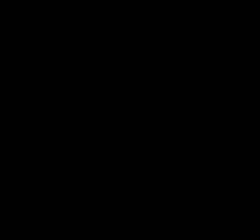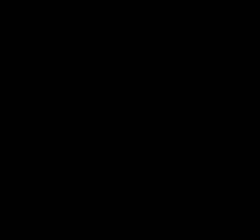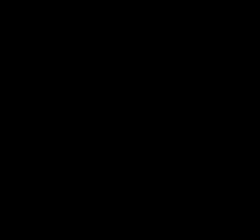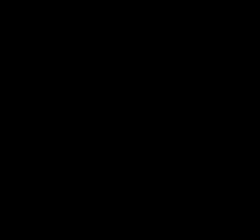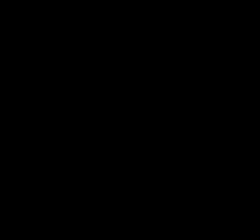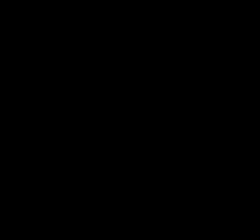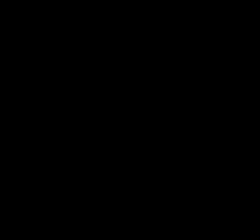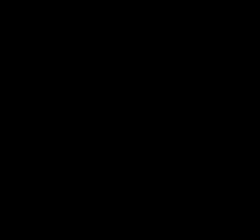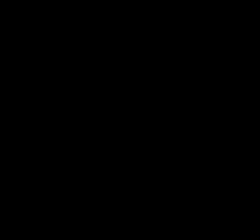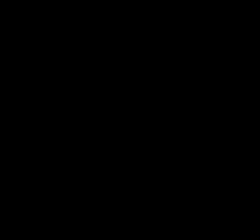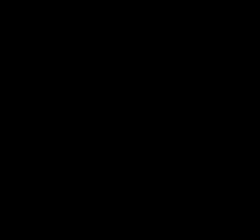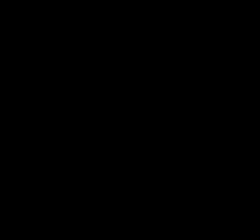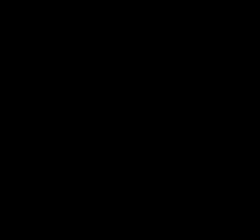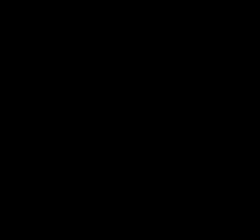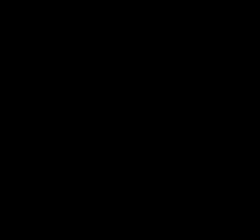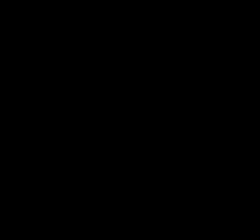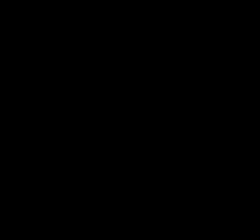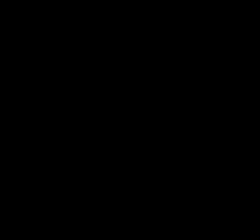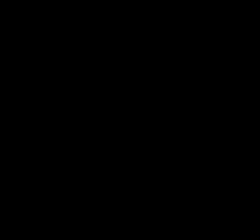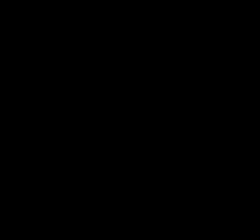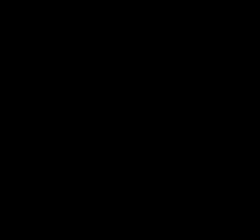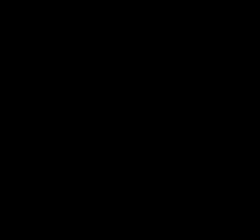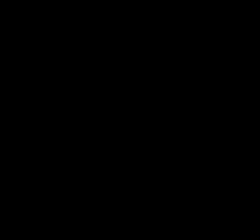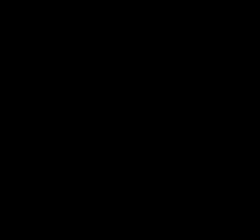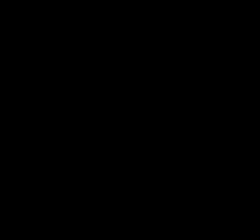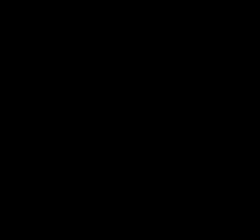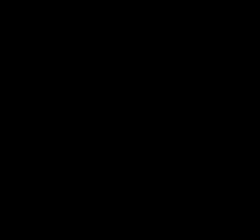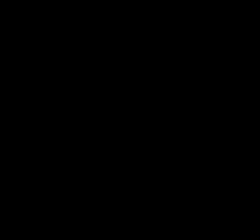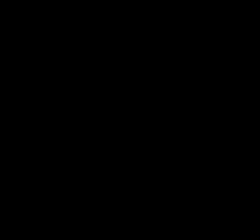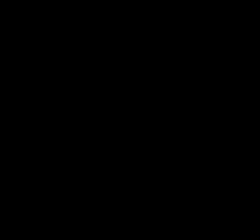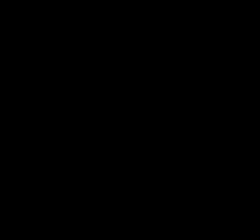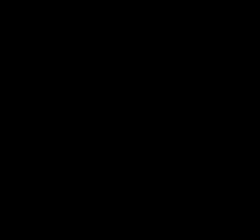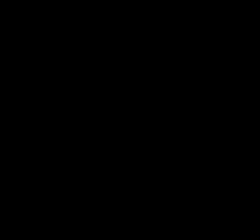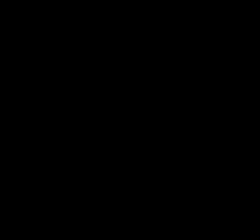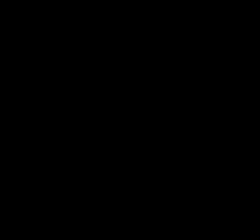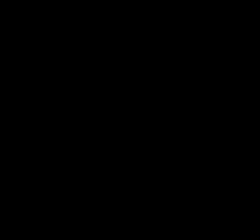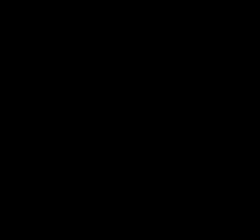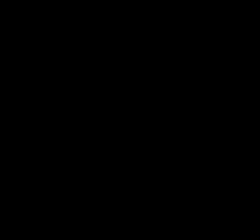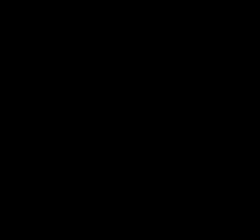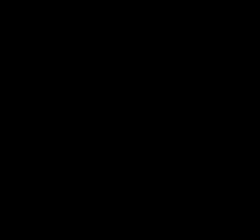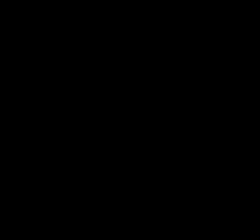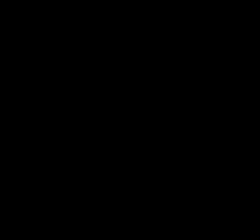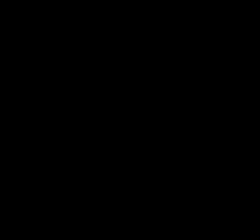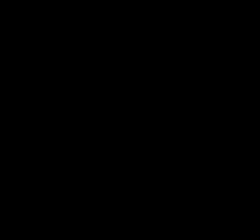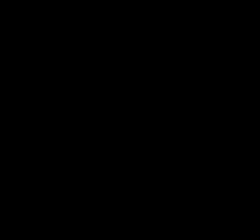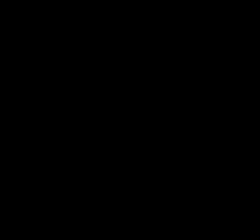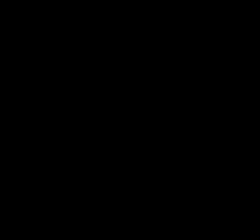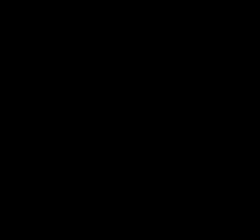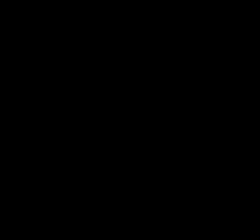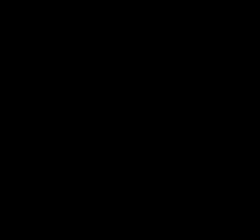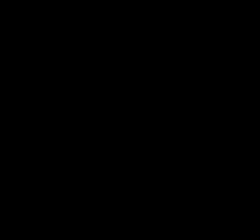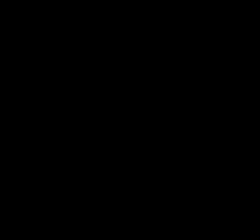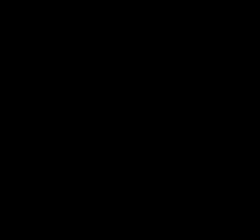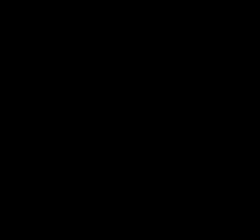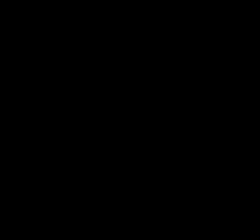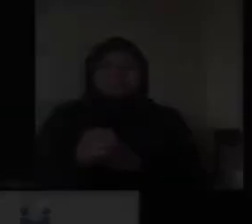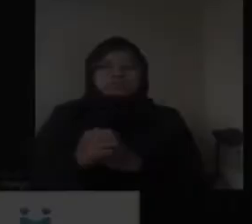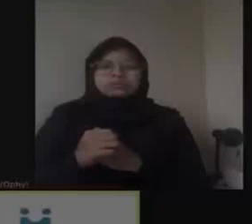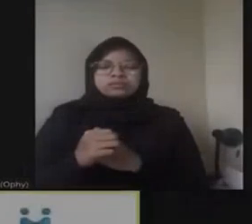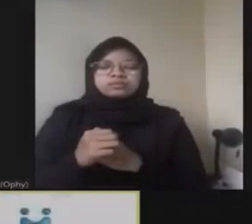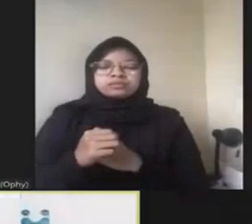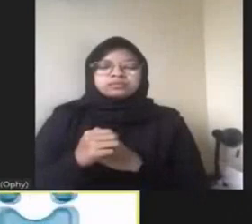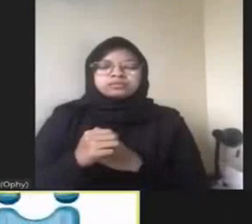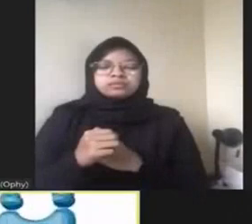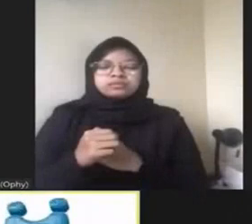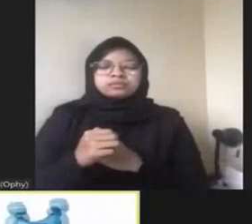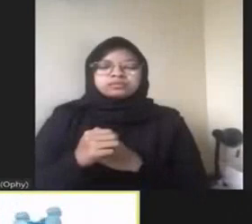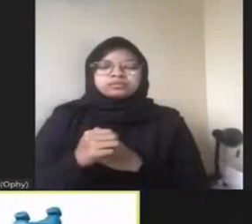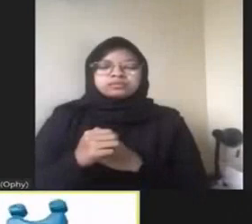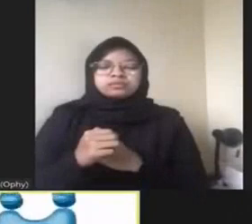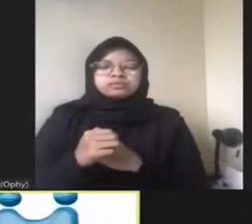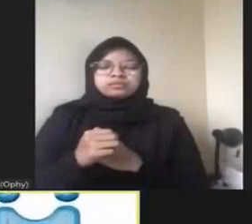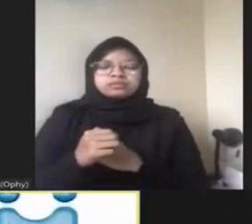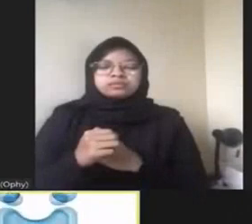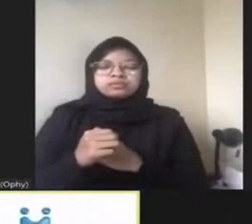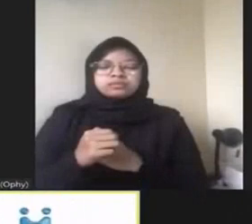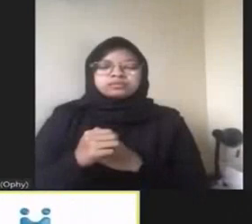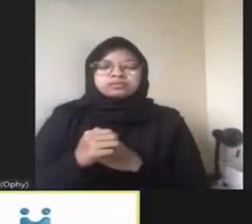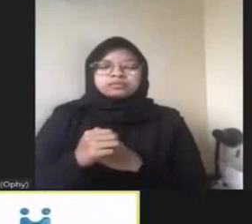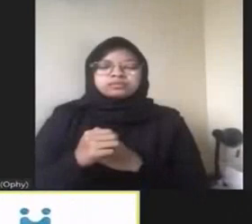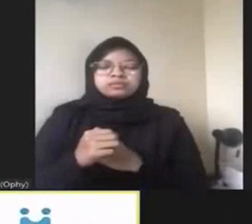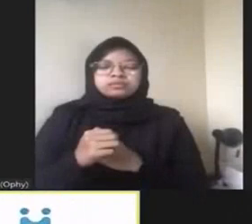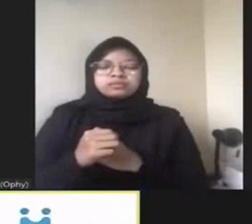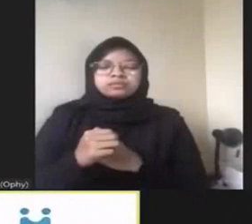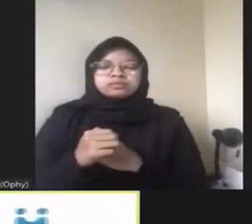dipersilakan untuk bertanya dengan menggunakan question di bawah ya Q&A, dan juga bisa menggunakan chat